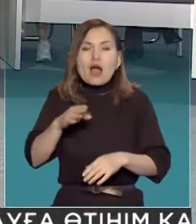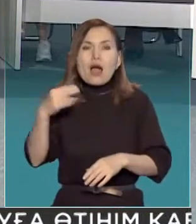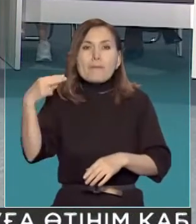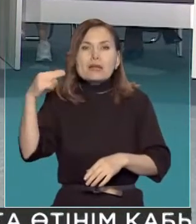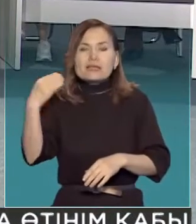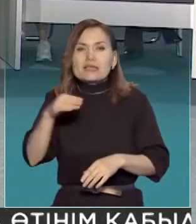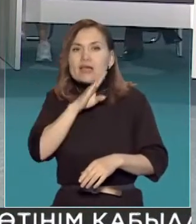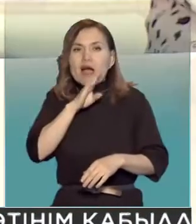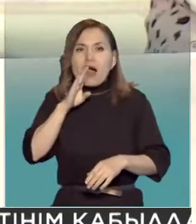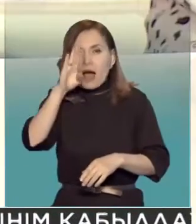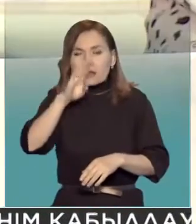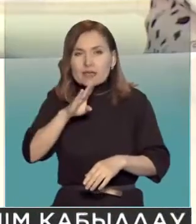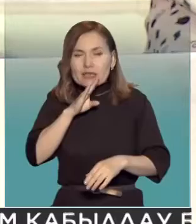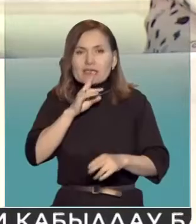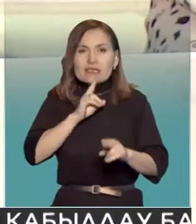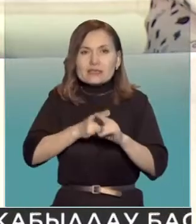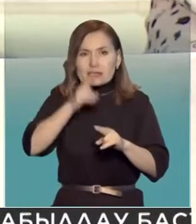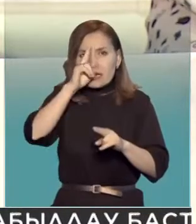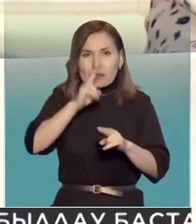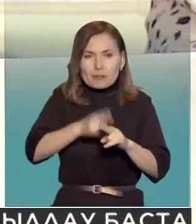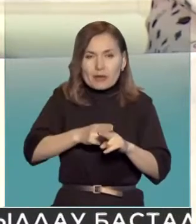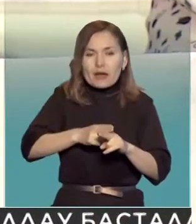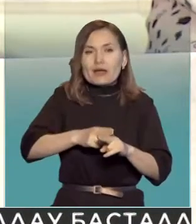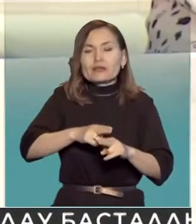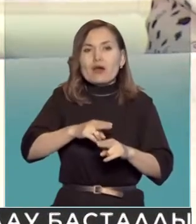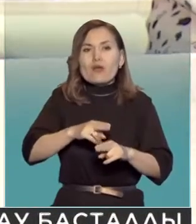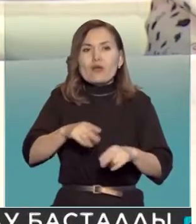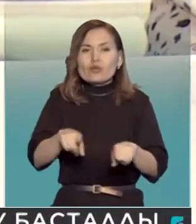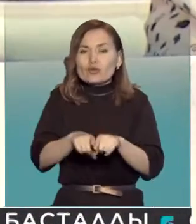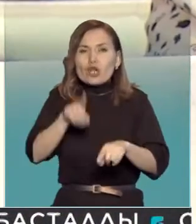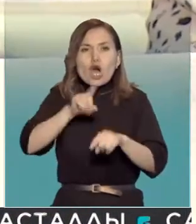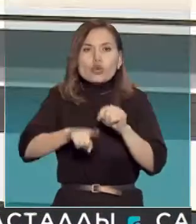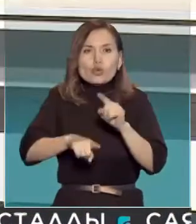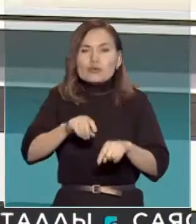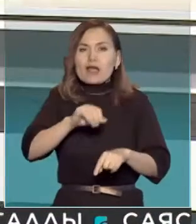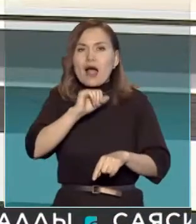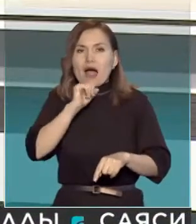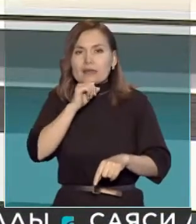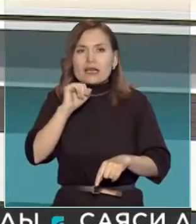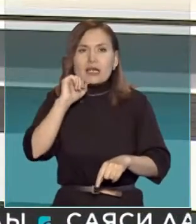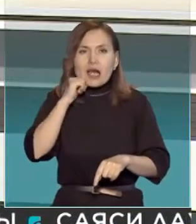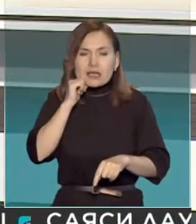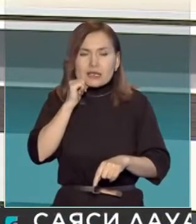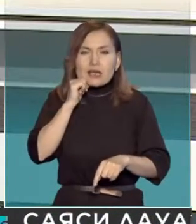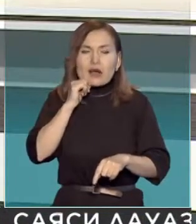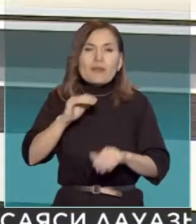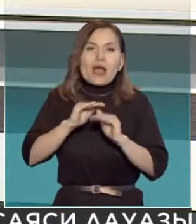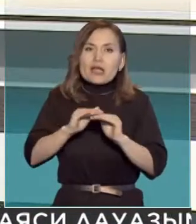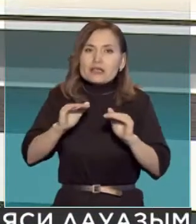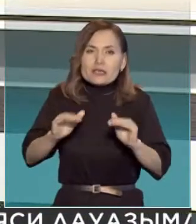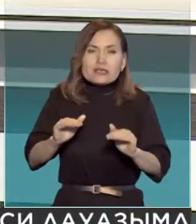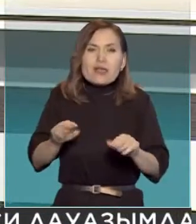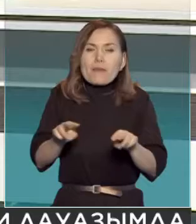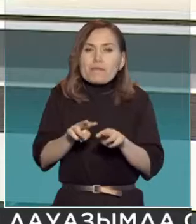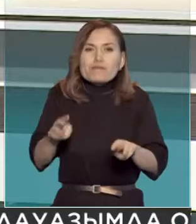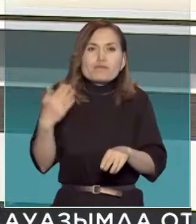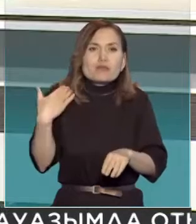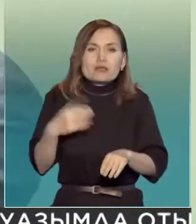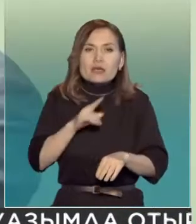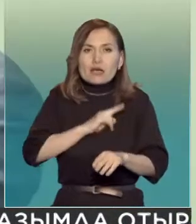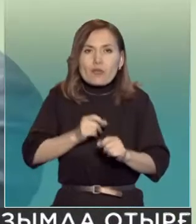алушылар кіреді. Ата-анасы бөлек ағайындардың аға інілері мен апа-сіңлілері, атасы, әжесі, немерелері де жатады. Президент